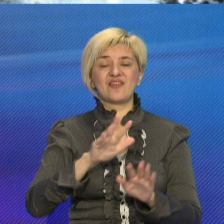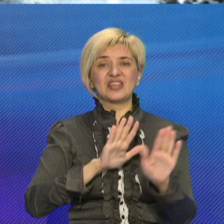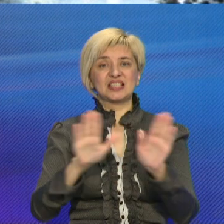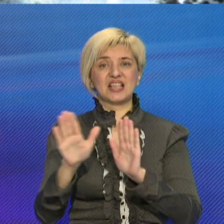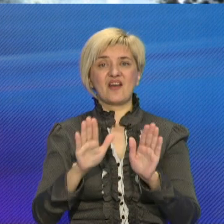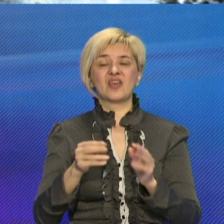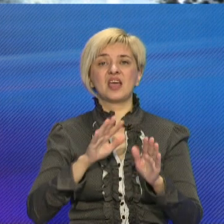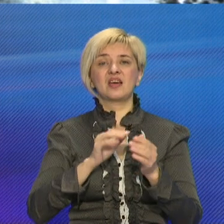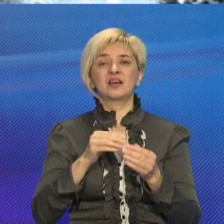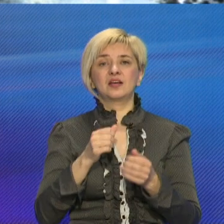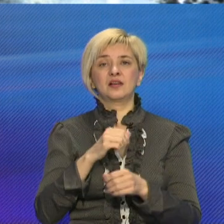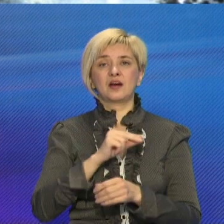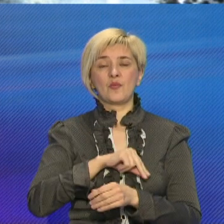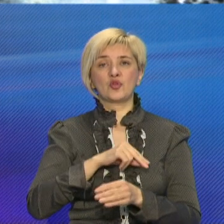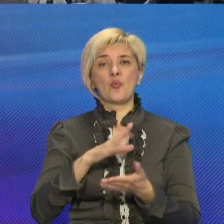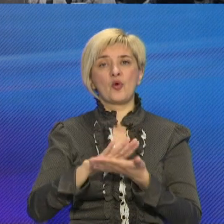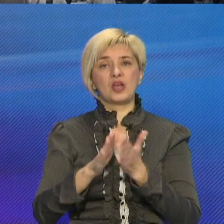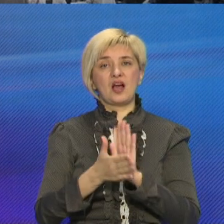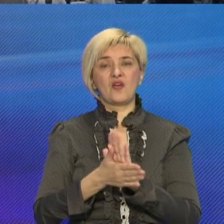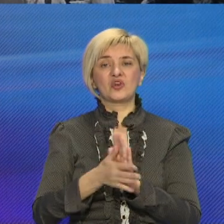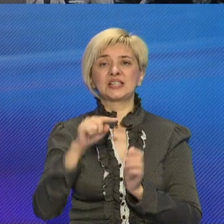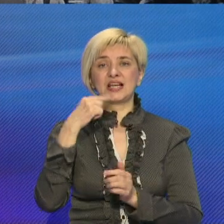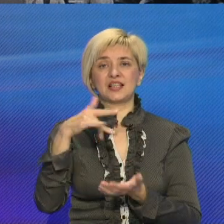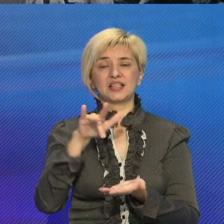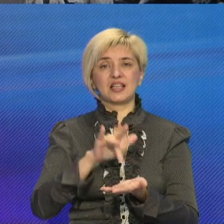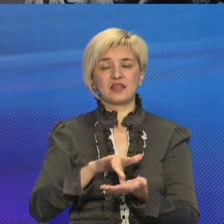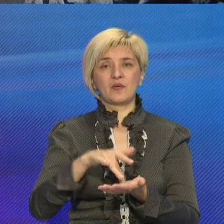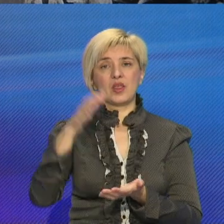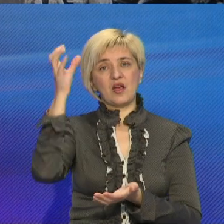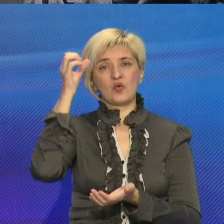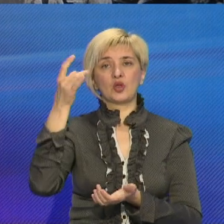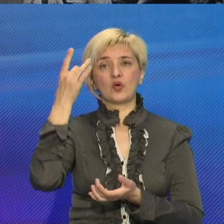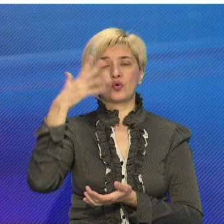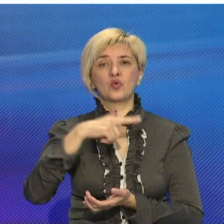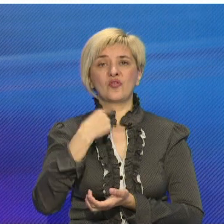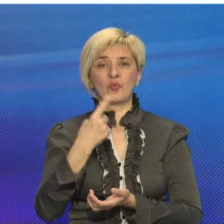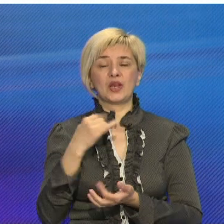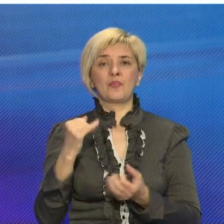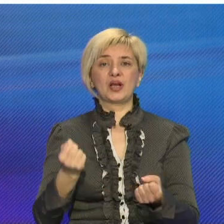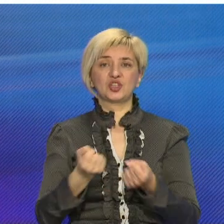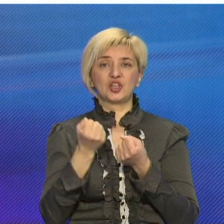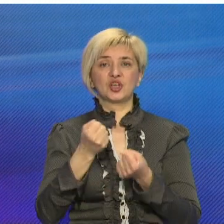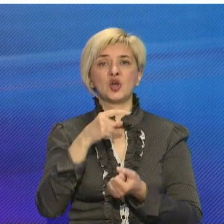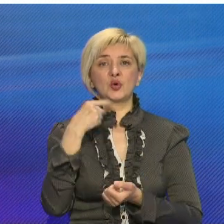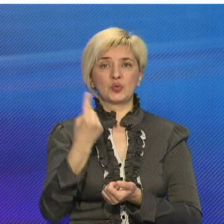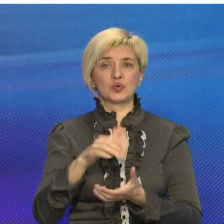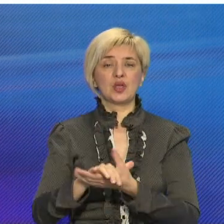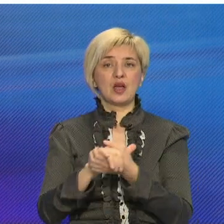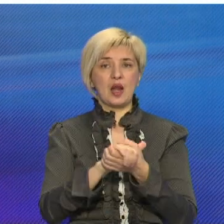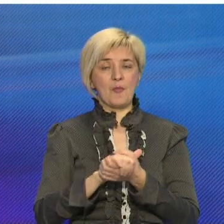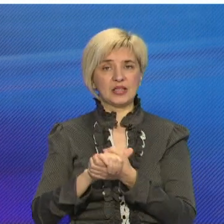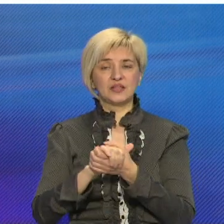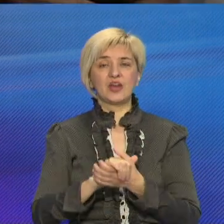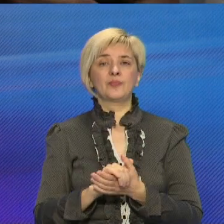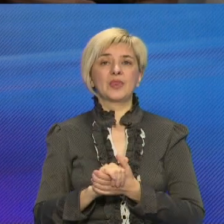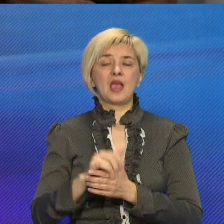Російським центром науки і культури у Бресті і при підтримці об'єднання «Русське громадство». Як прогучало від куратора, після Гродна